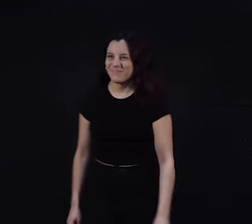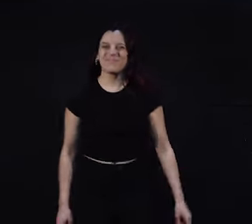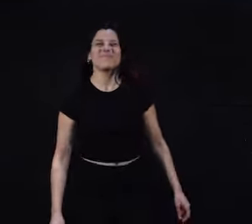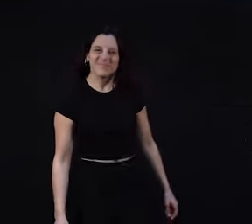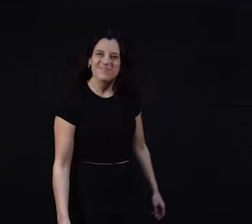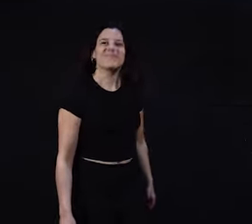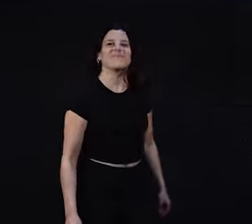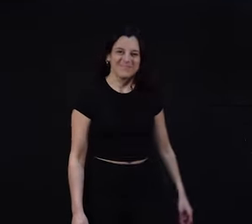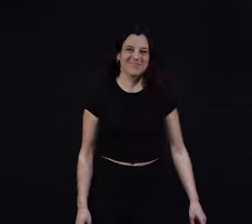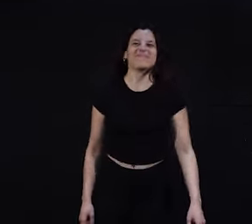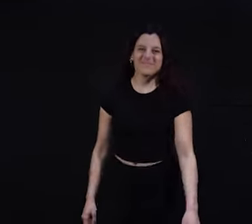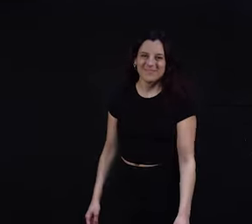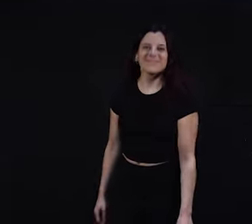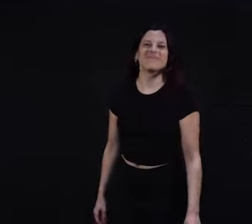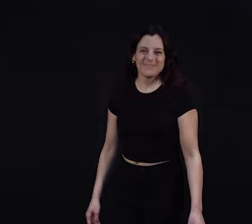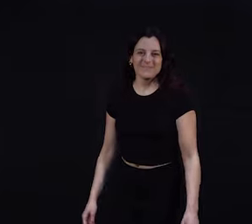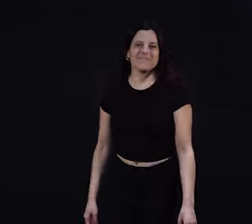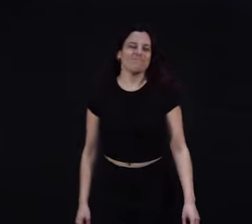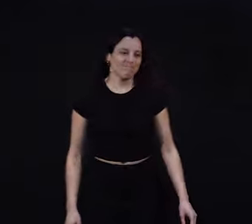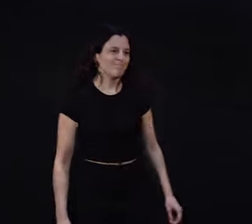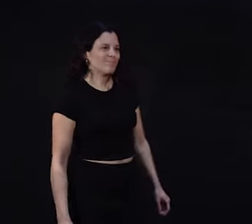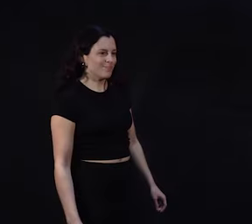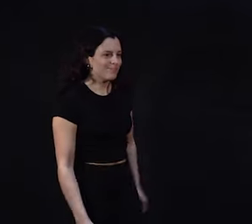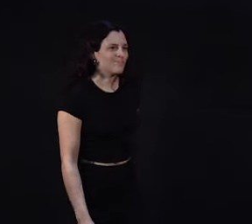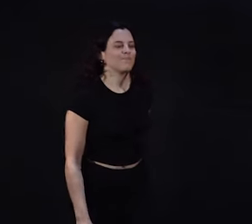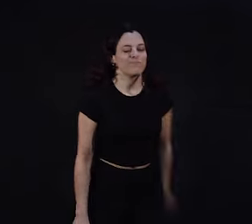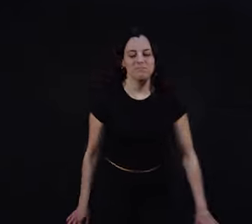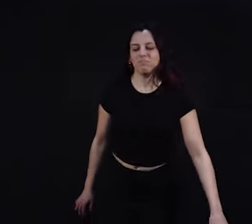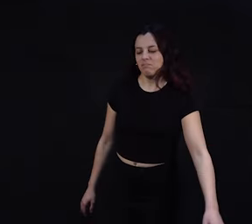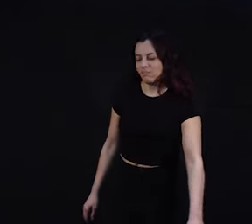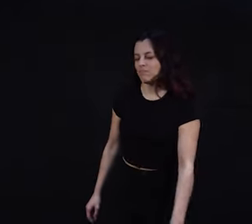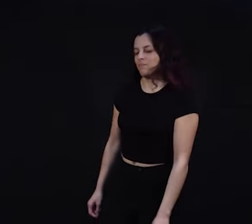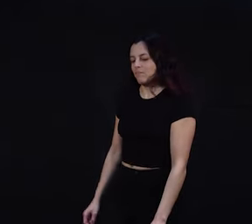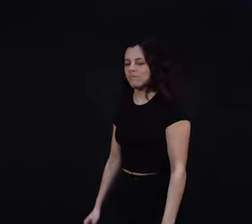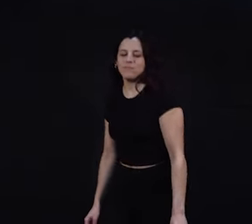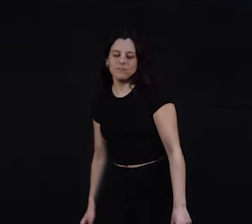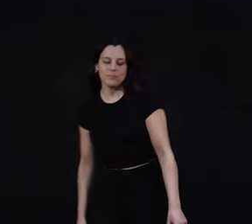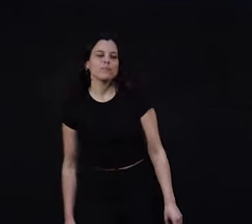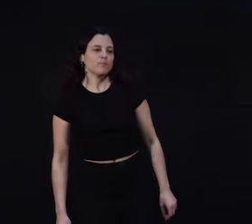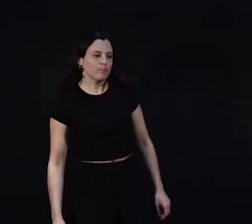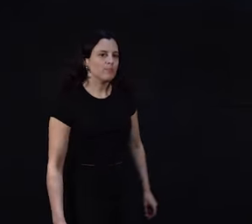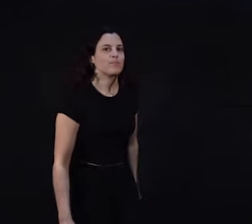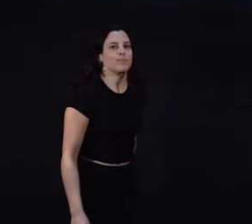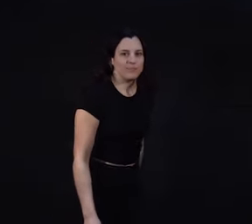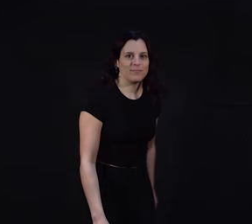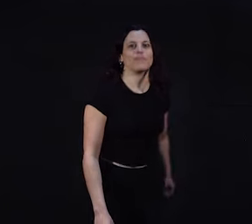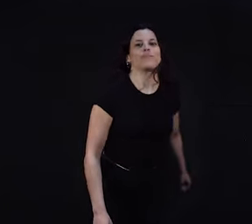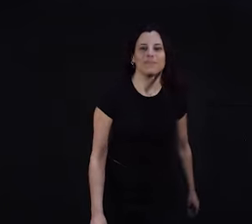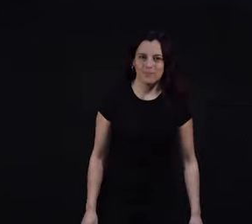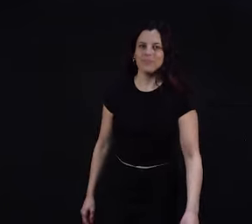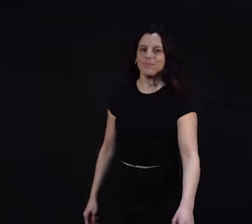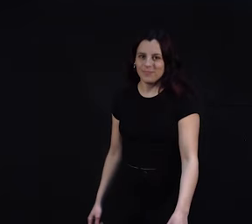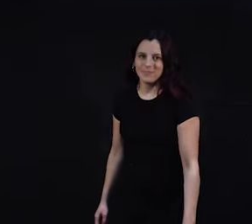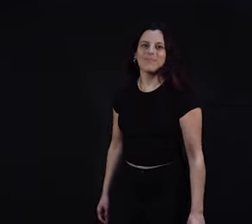No és teu, no és seu, per què no ho deixem clar? Aquest cos és el meu, jo trio qui el pot tocar. No és seu, no és teu ni de cap altra persona, només puc decidir